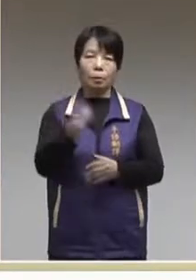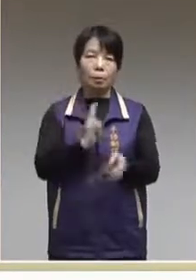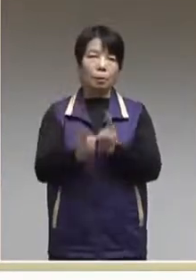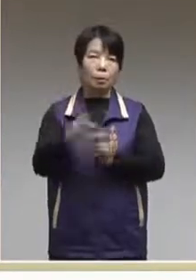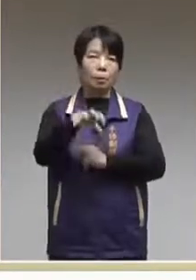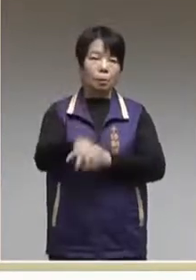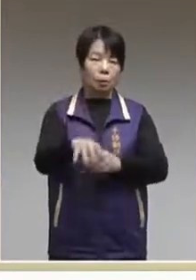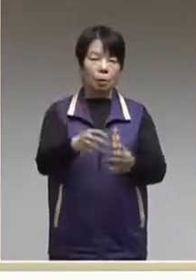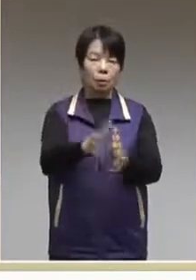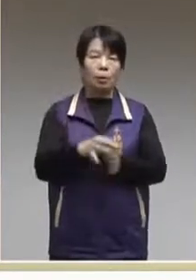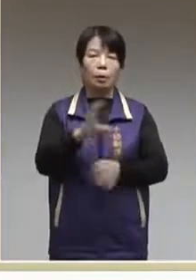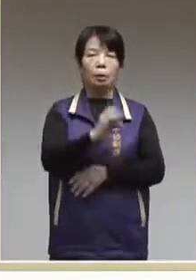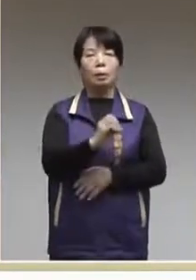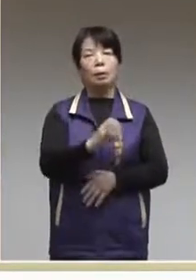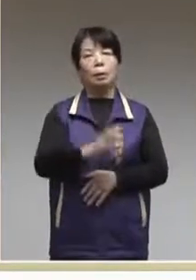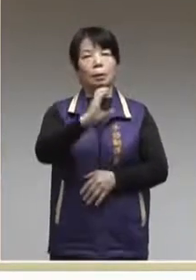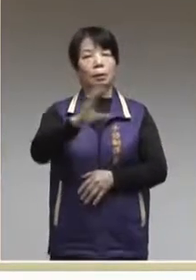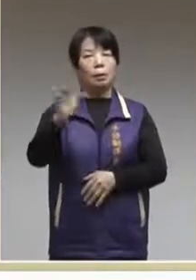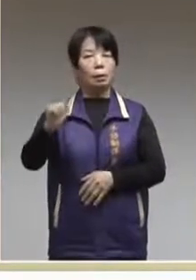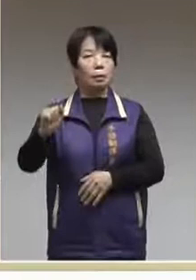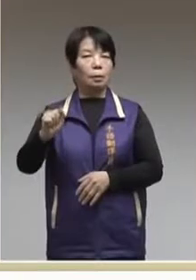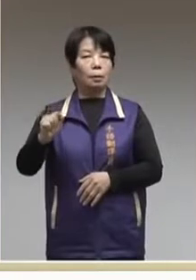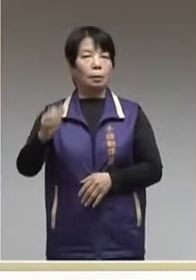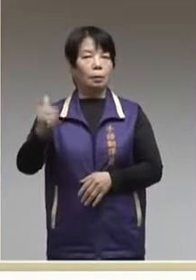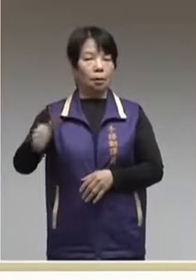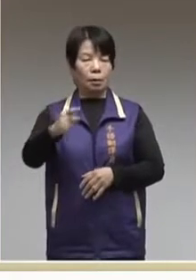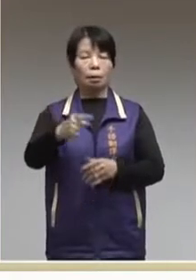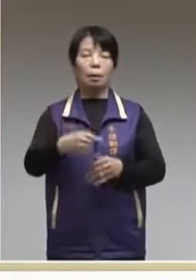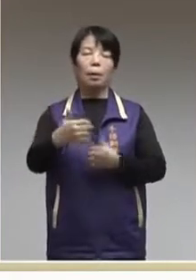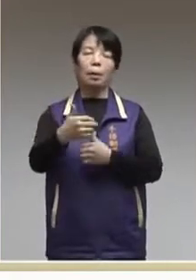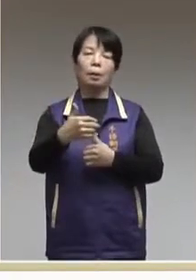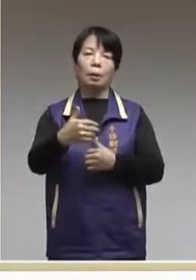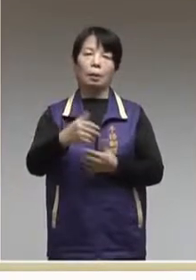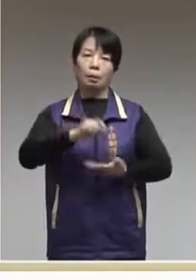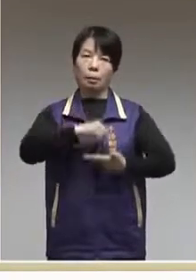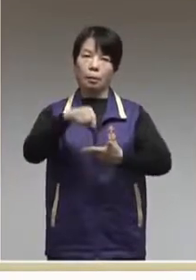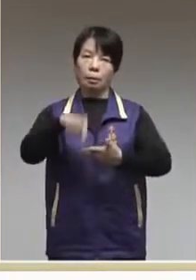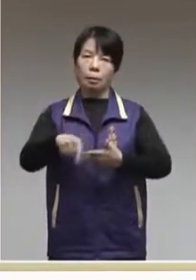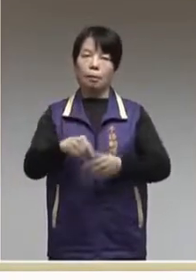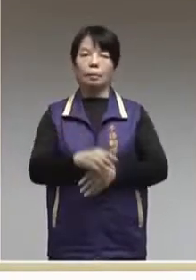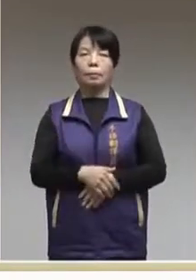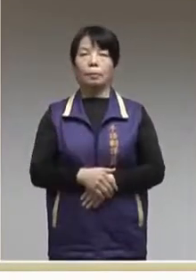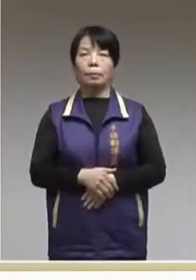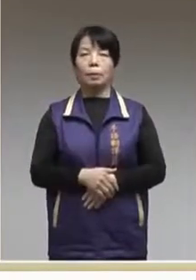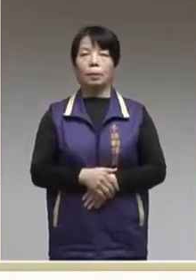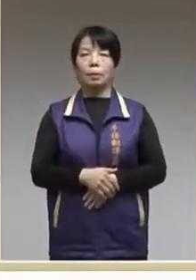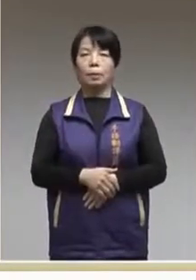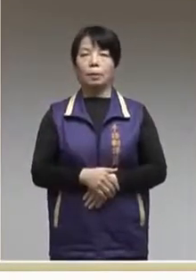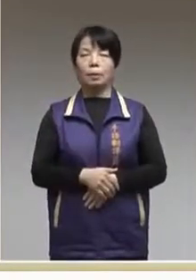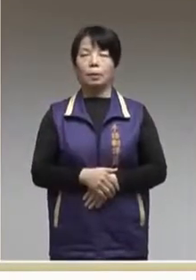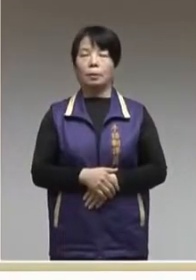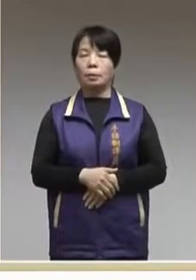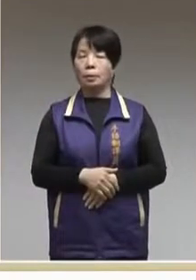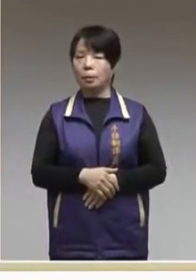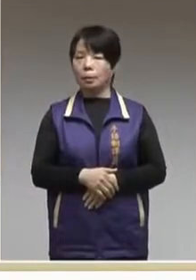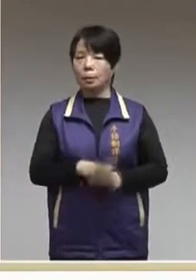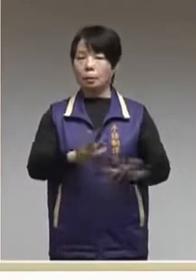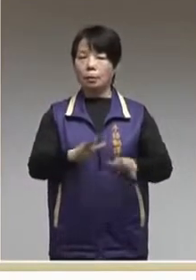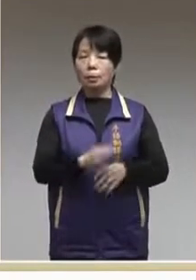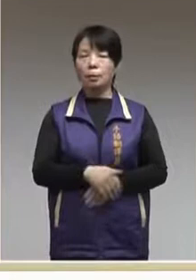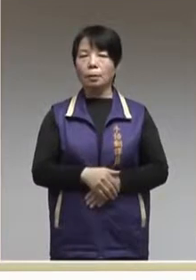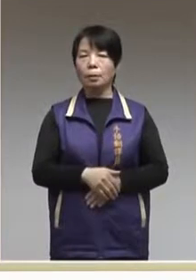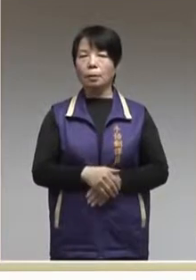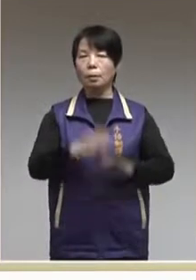是有关于 CSV 档的一个转档的一个问题了哈。那有 Excel 跟 CSV 这一部分的一个转档，那中文